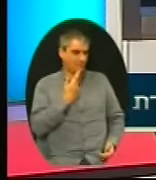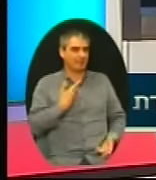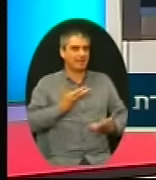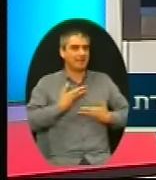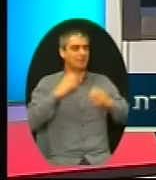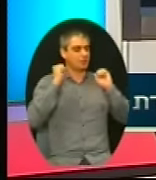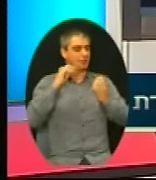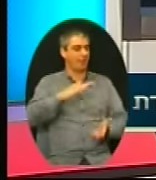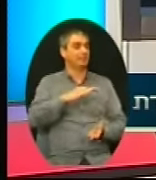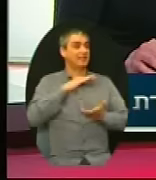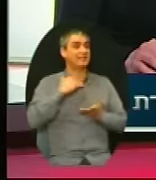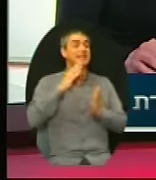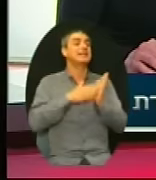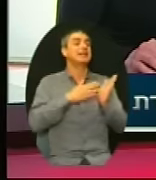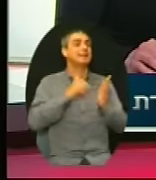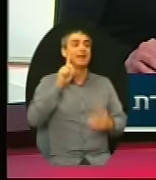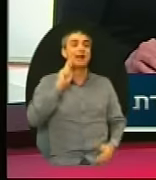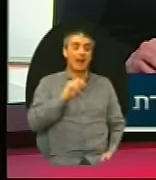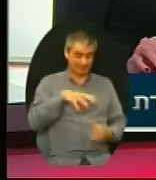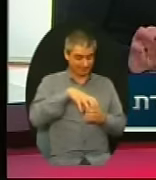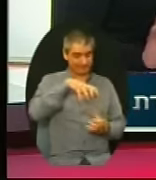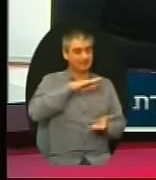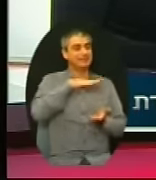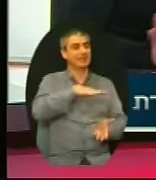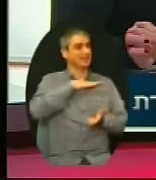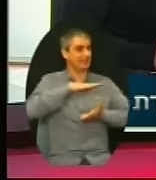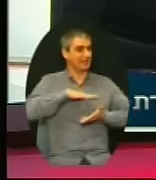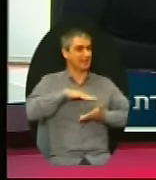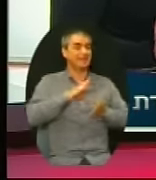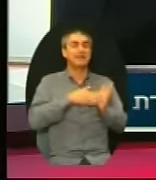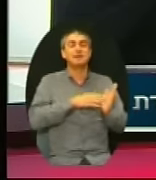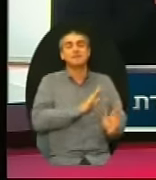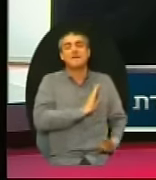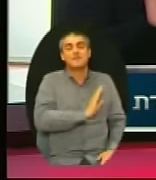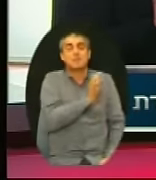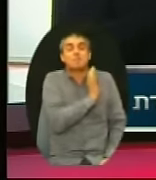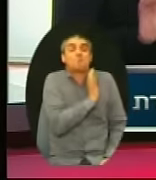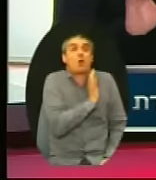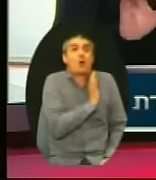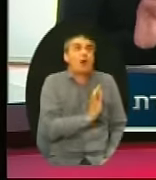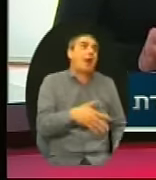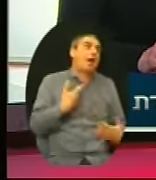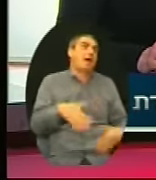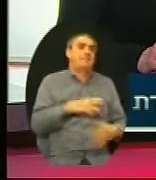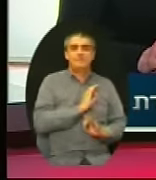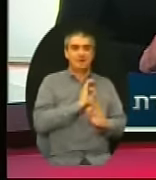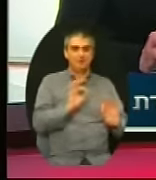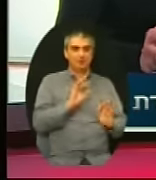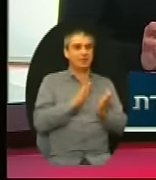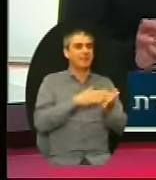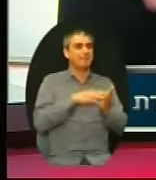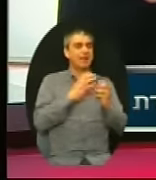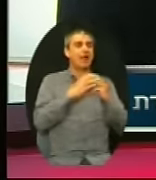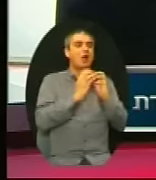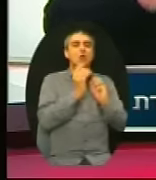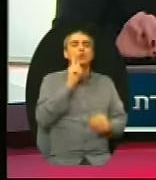קיבלתי ליום הולדת. לא בכיס, וצנצנת? וצנצנת, קיבלתי ריבה אילן, והיא מעולה ממש, אבל ריבת